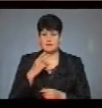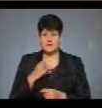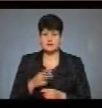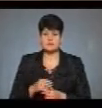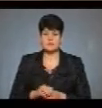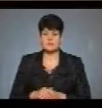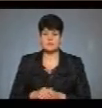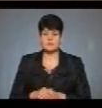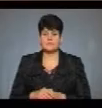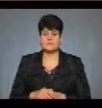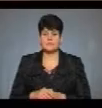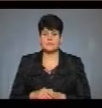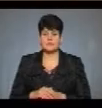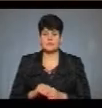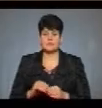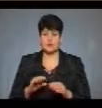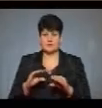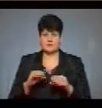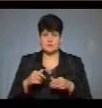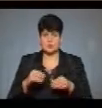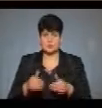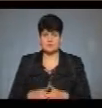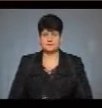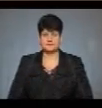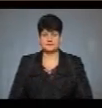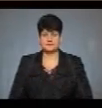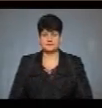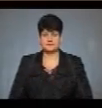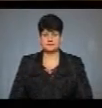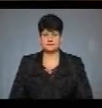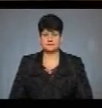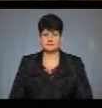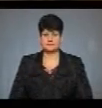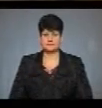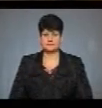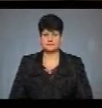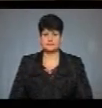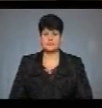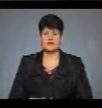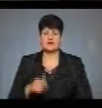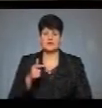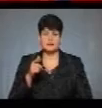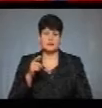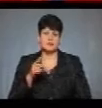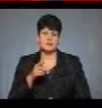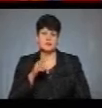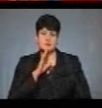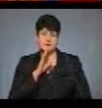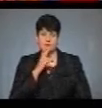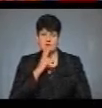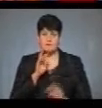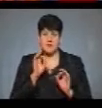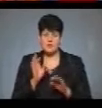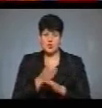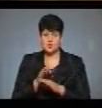замкнути, а потім просто легенько розкручується. Галина Бак показала, як правильно